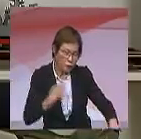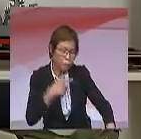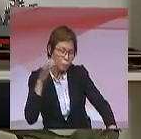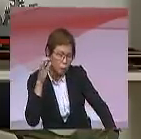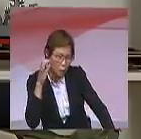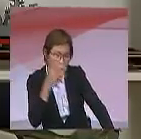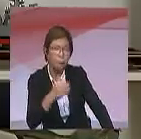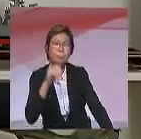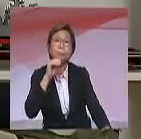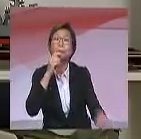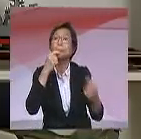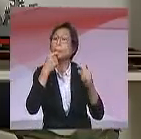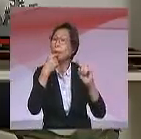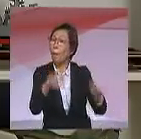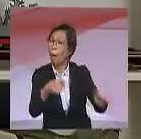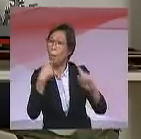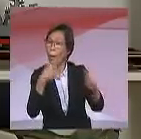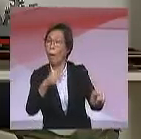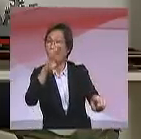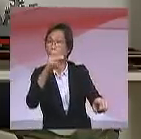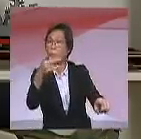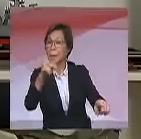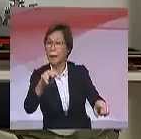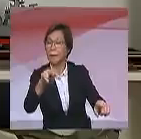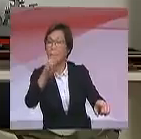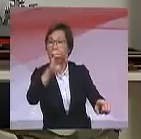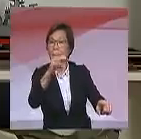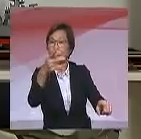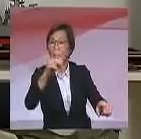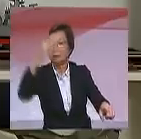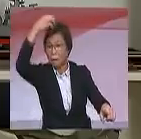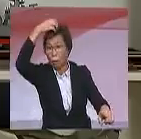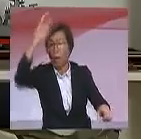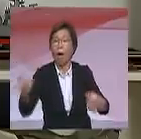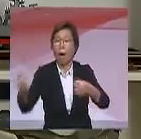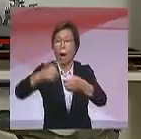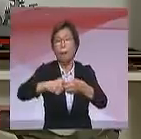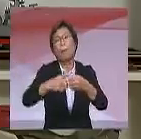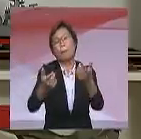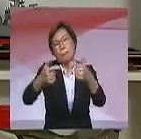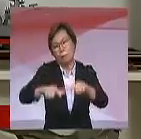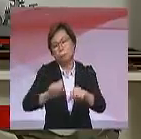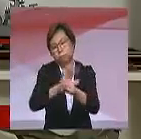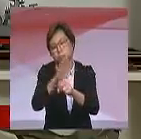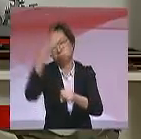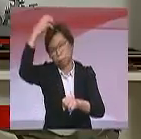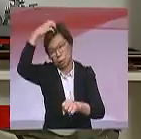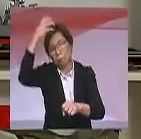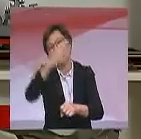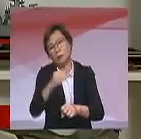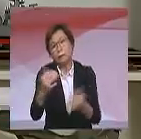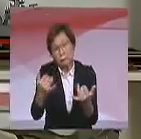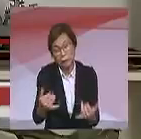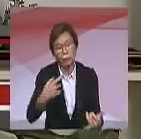makluman dan maklum balas juga daripada MKN Selangor tentang kes-kes di Selangor. Manakala hari ini kita